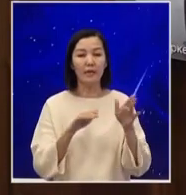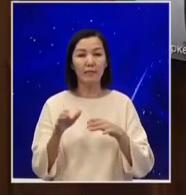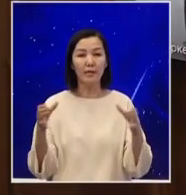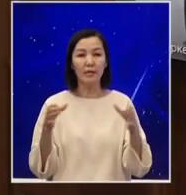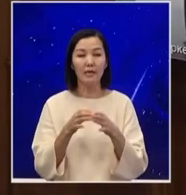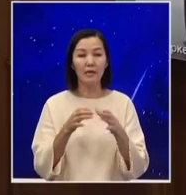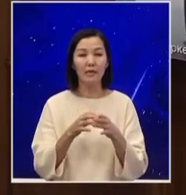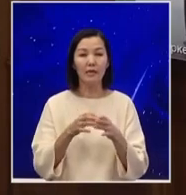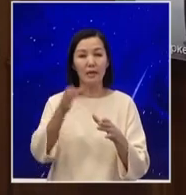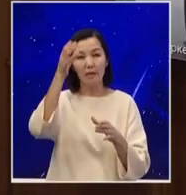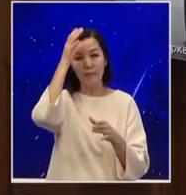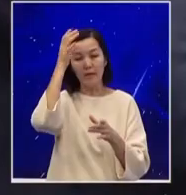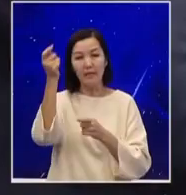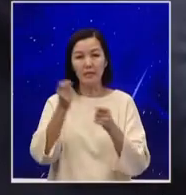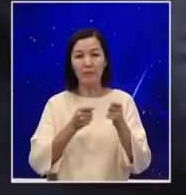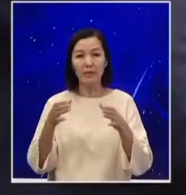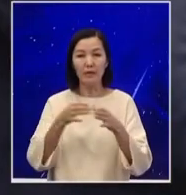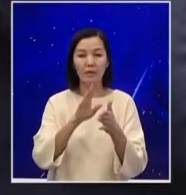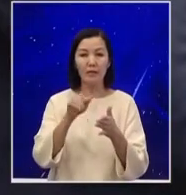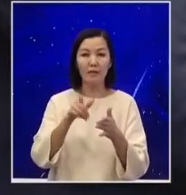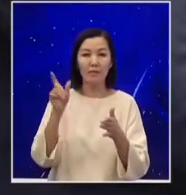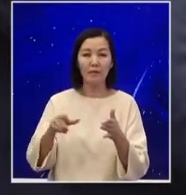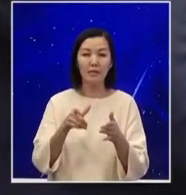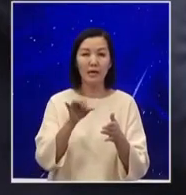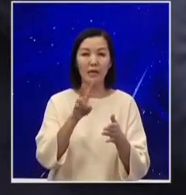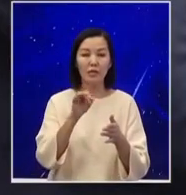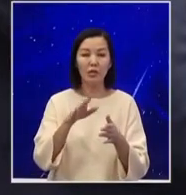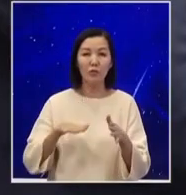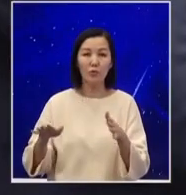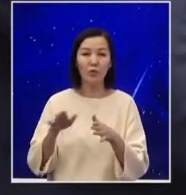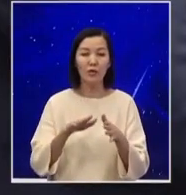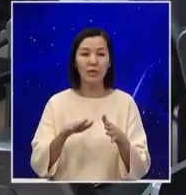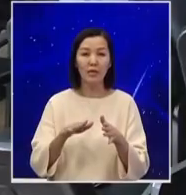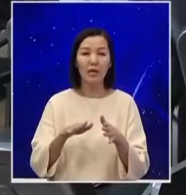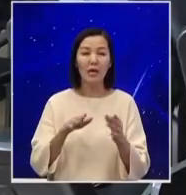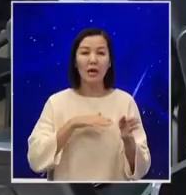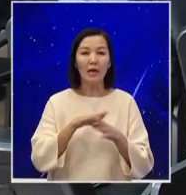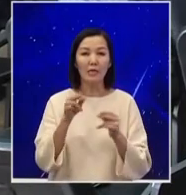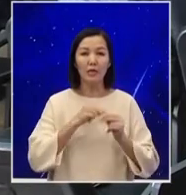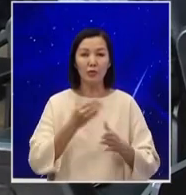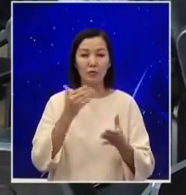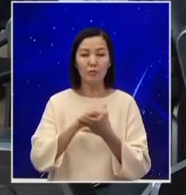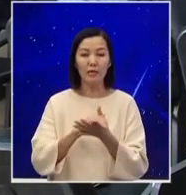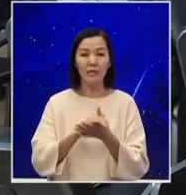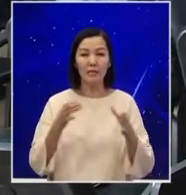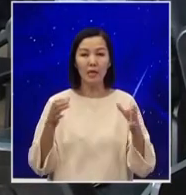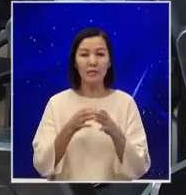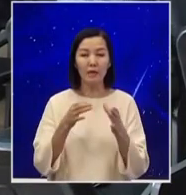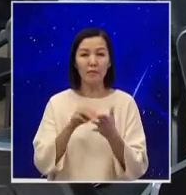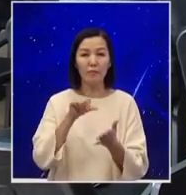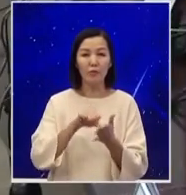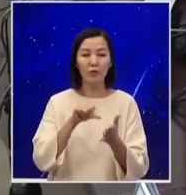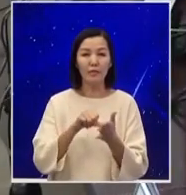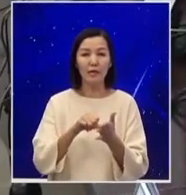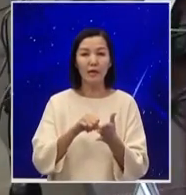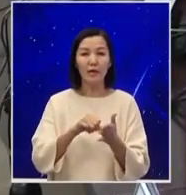агенттігі парасаттылық департаментінің басшысы Ғанижан Асанұлы өңірдегі ілкімді істермен танысты. Кейін штаб мүшелері облыстық мемлекеттік